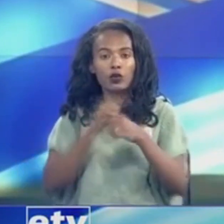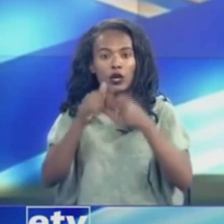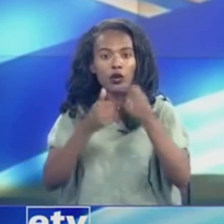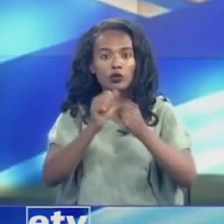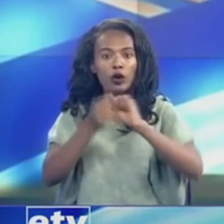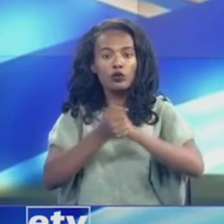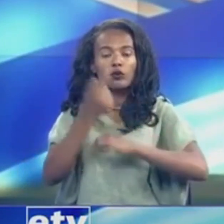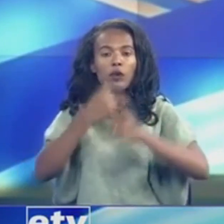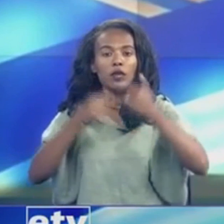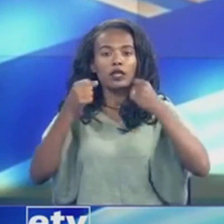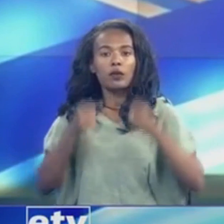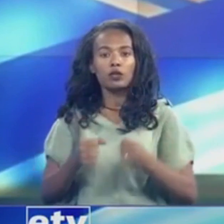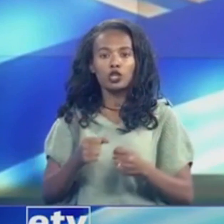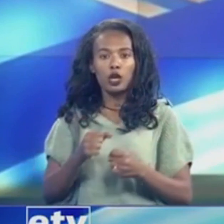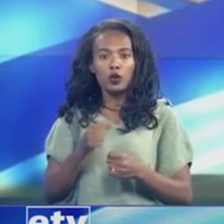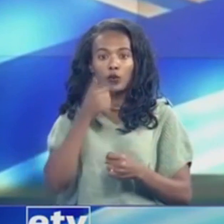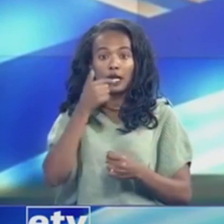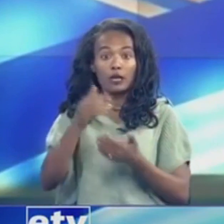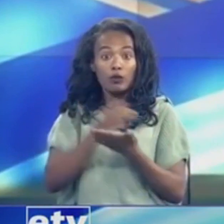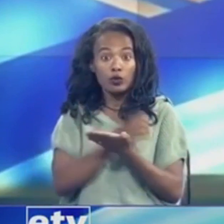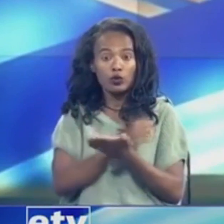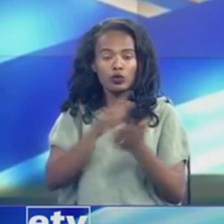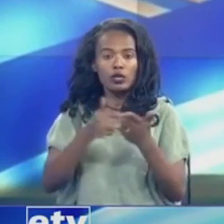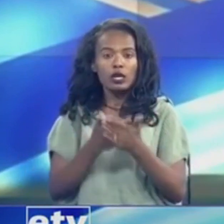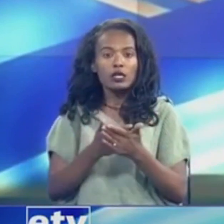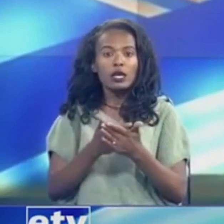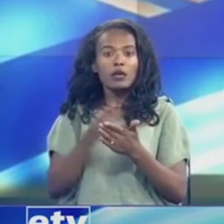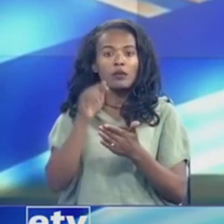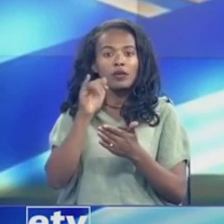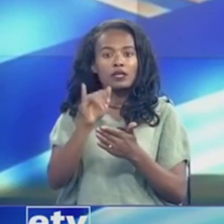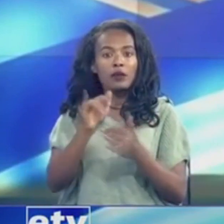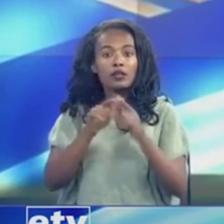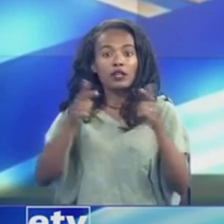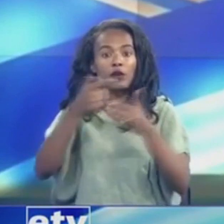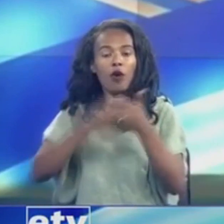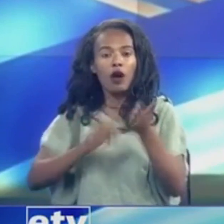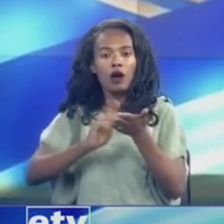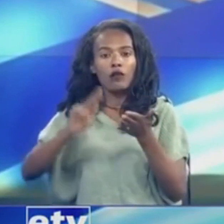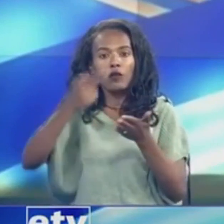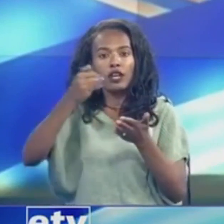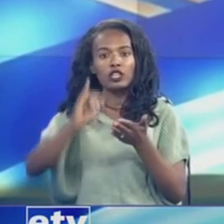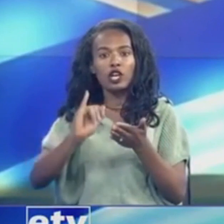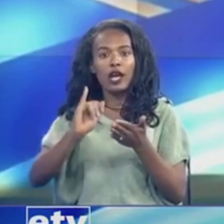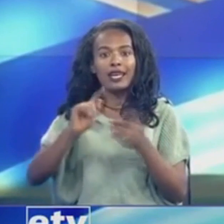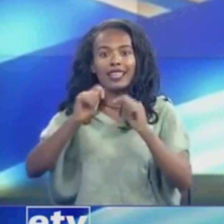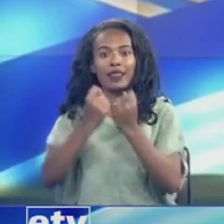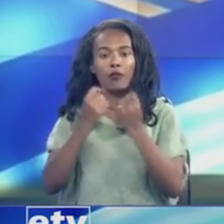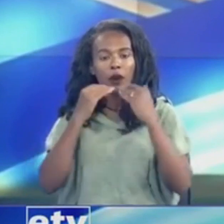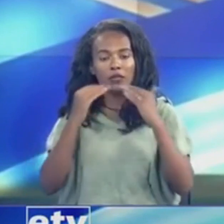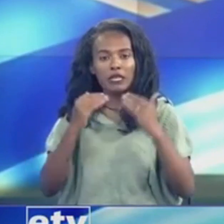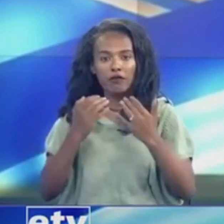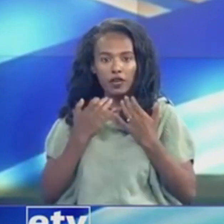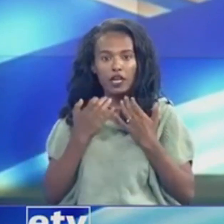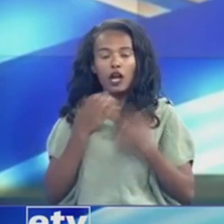ማምጣት የሚቻል ነው ብለን ነው የምንወስደው። ስለዚህ አይ ቲንክ በዛም ትልቅ ዋጋ ከፍሎ የኤችአይ ቲም ማመስገን ፈልጋለሁ።